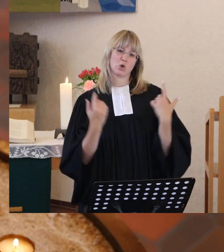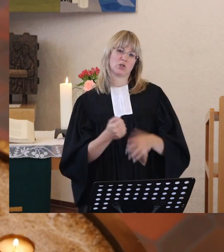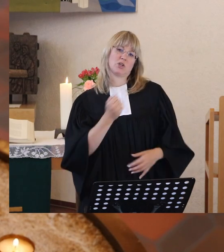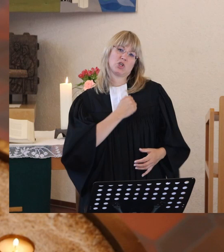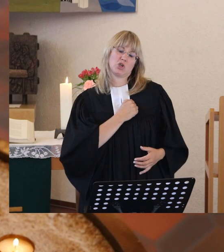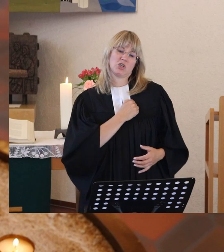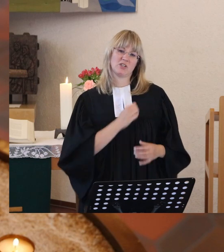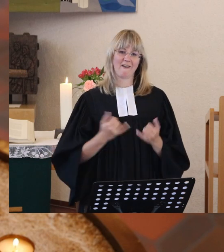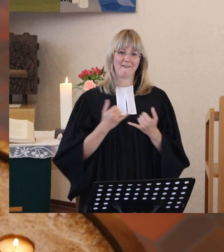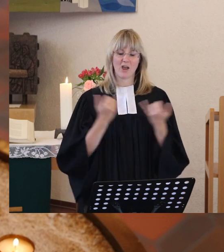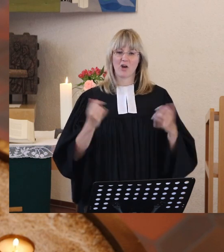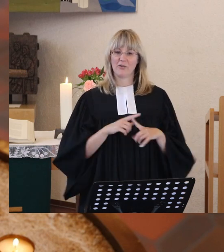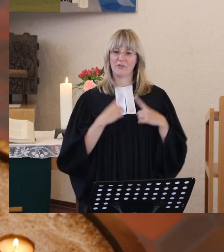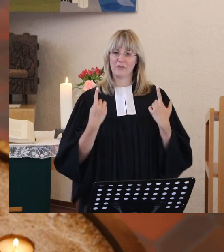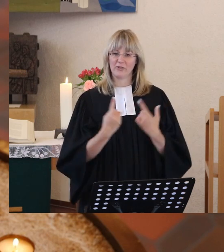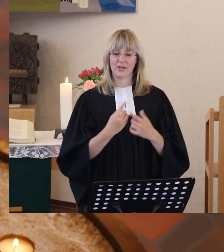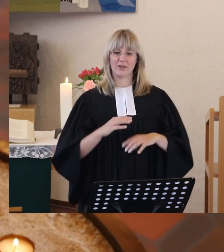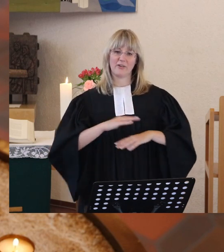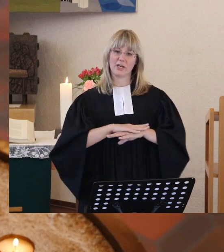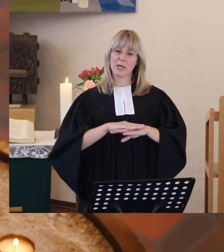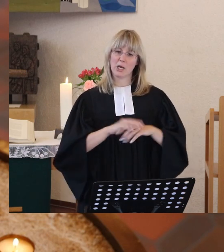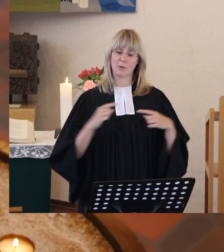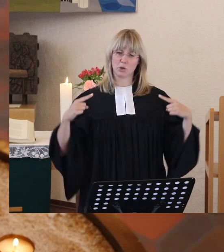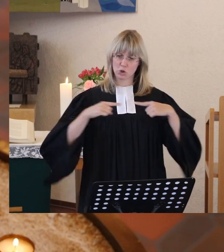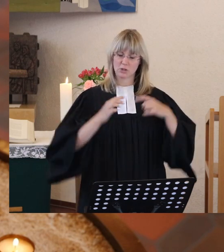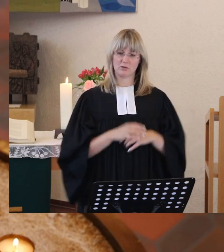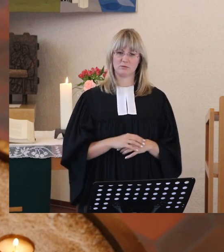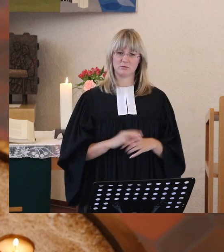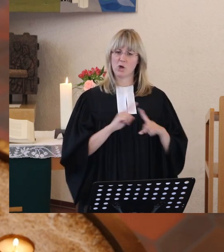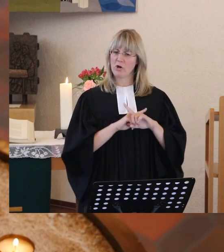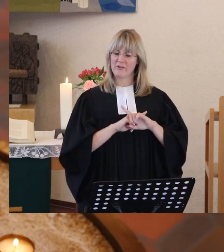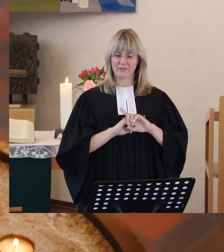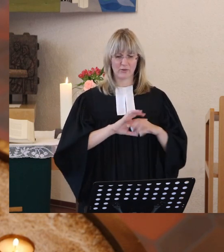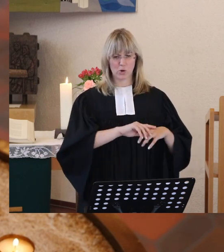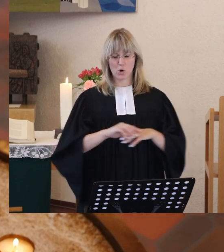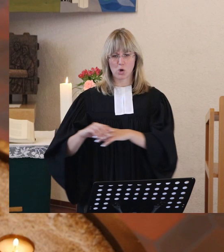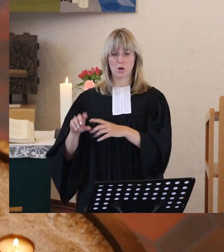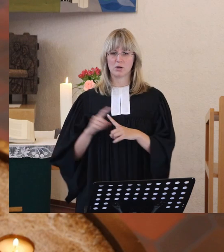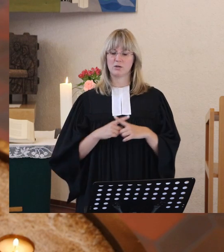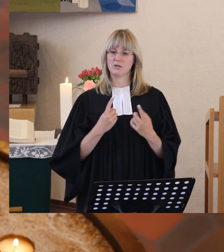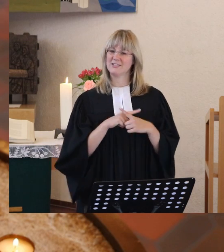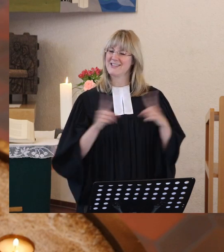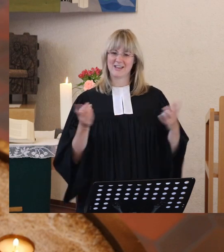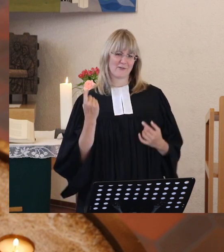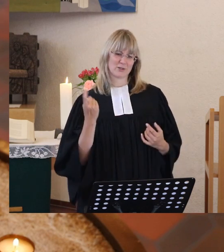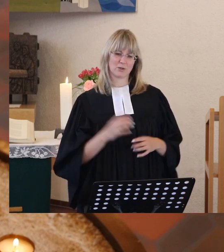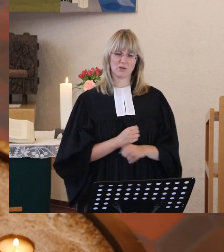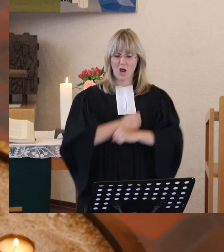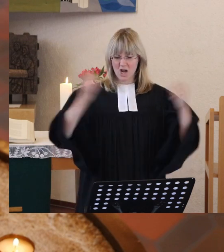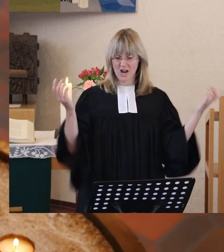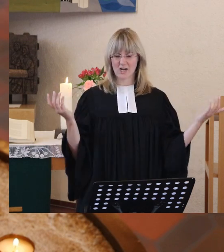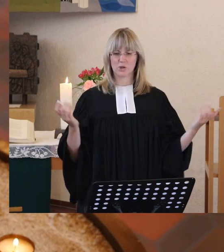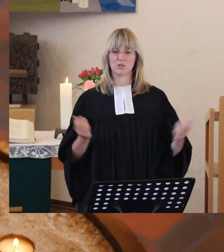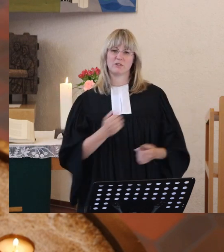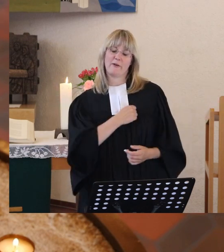wie auch wir vergeben unseren Schuldigern. Und führe uns nicht in Versuchung, sondern erlöse uns von